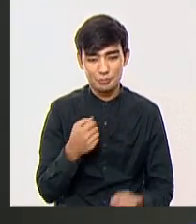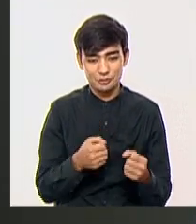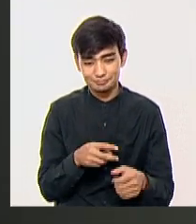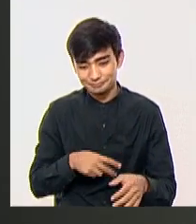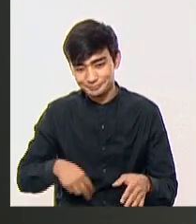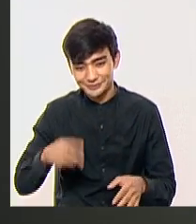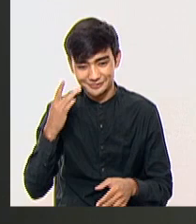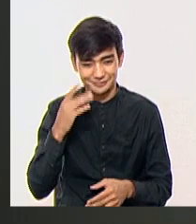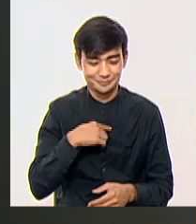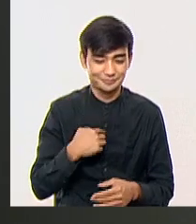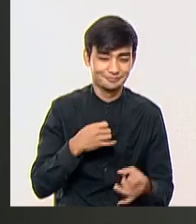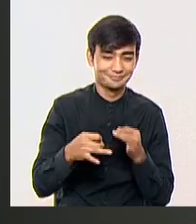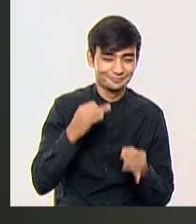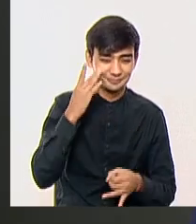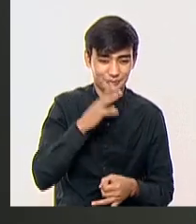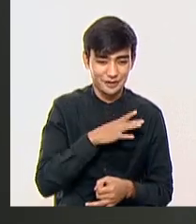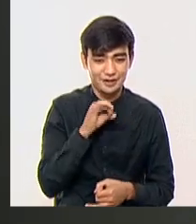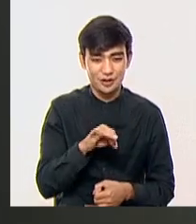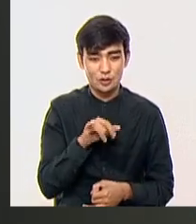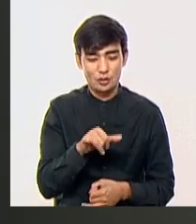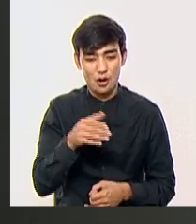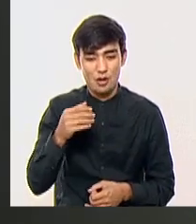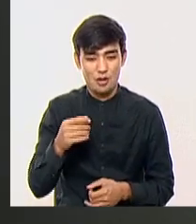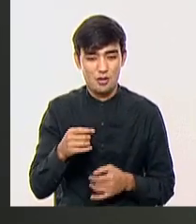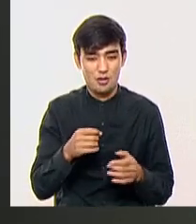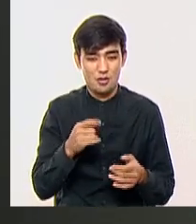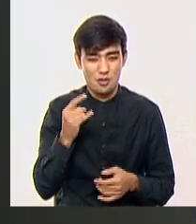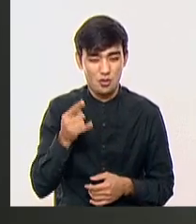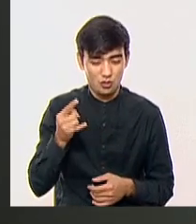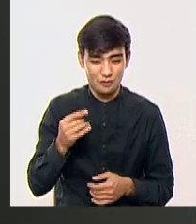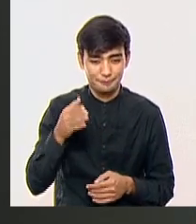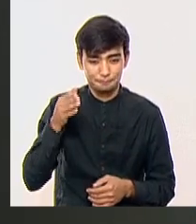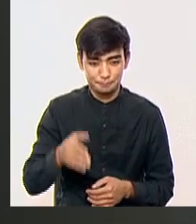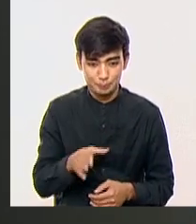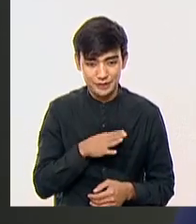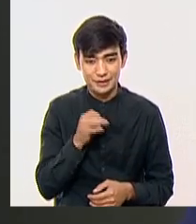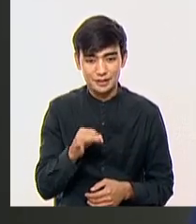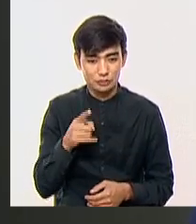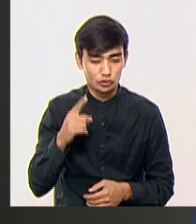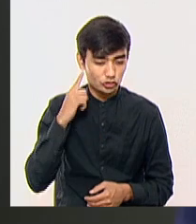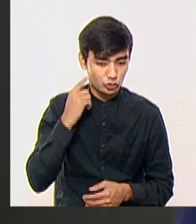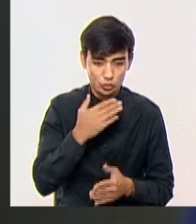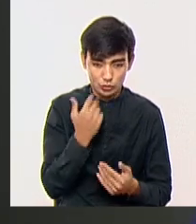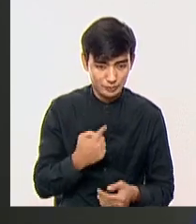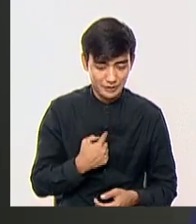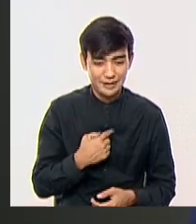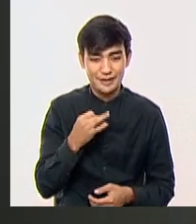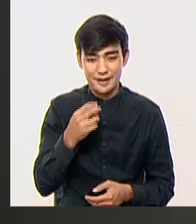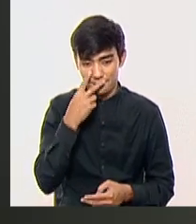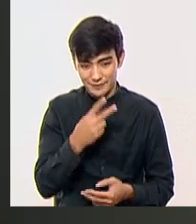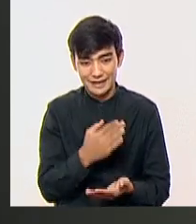того, чтобы с ним переговорить. У него окно было открыто. Вот. Но при этом он меня не слышит, то есть